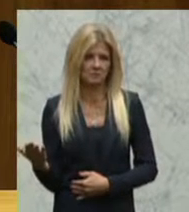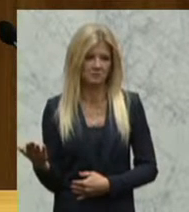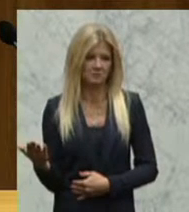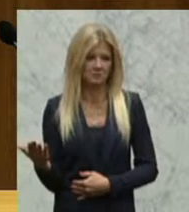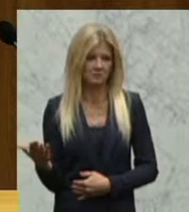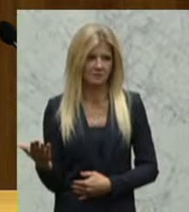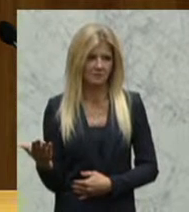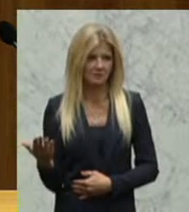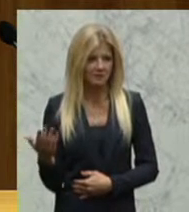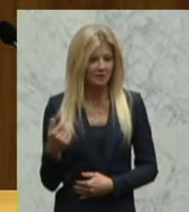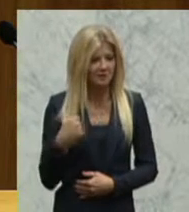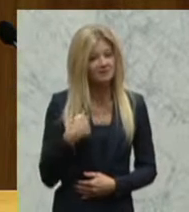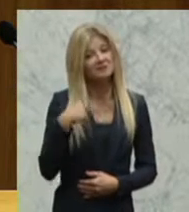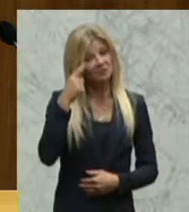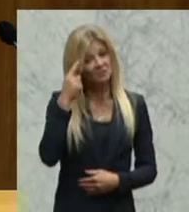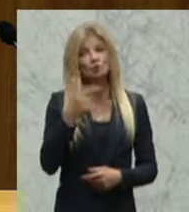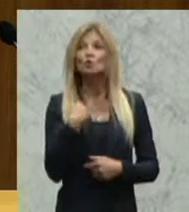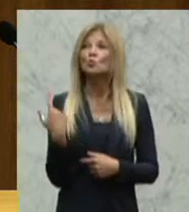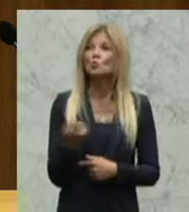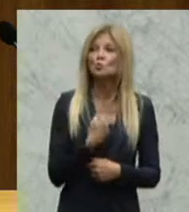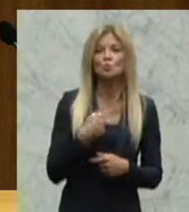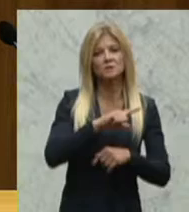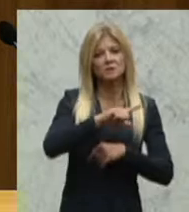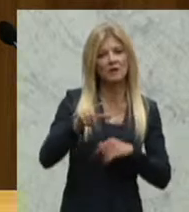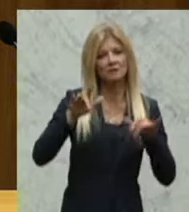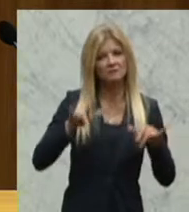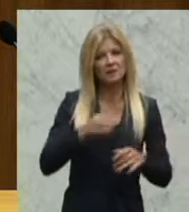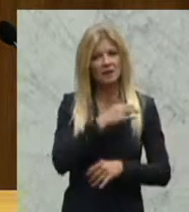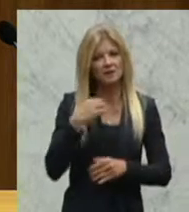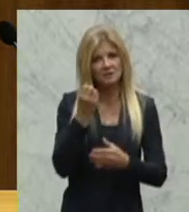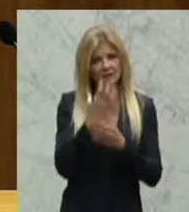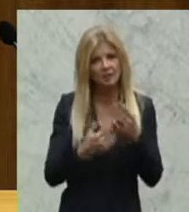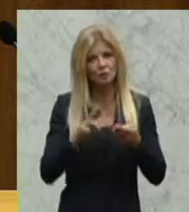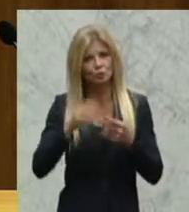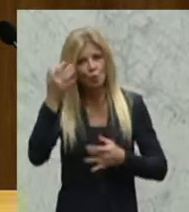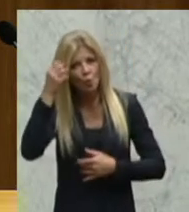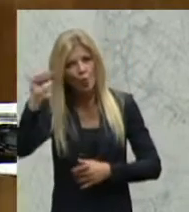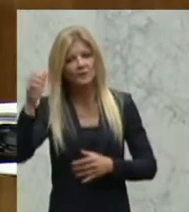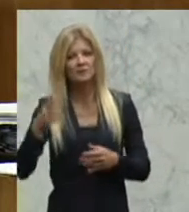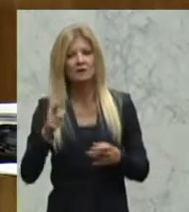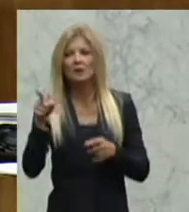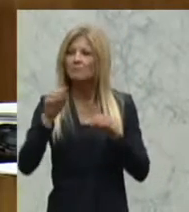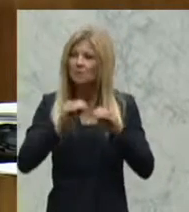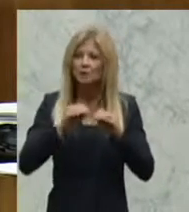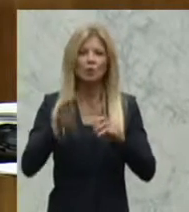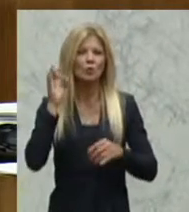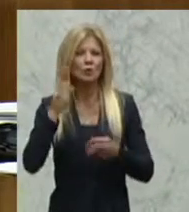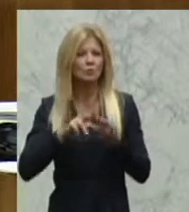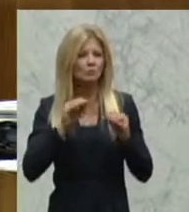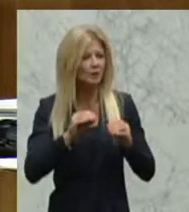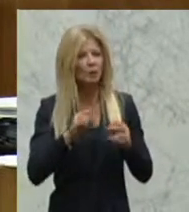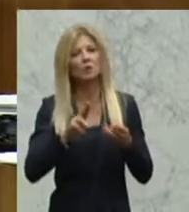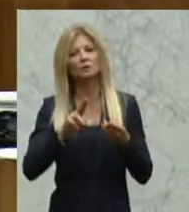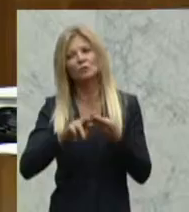den Kindergärten und Horten in unserem Land wird von den Pädagoginnen und Pädagogen, von den Helferinnen und